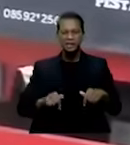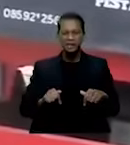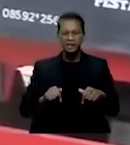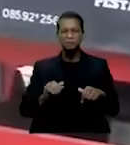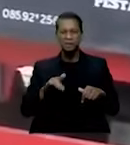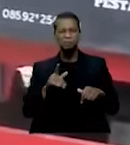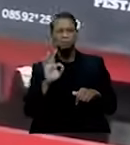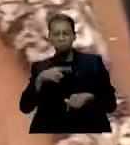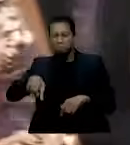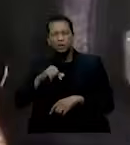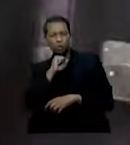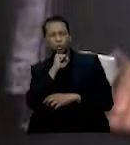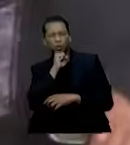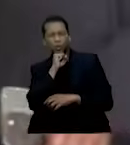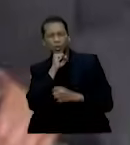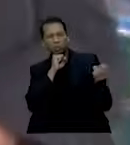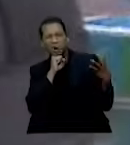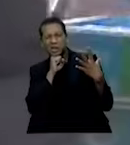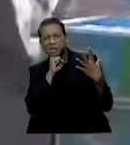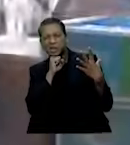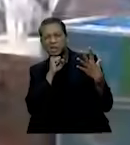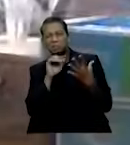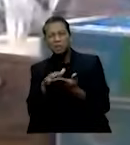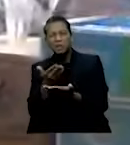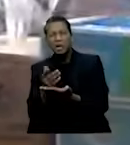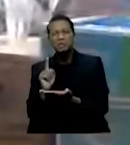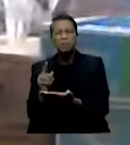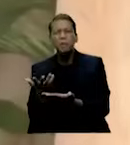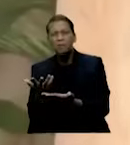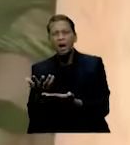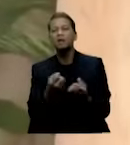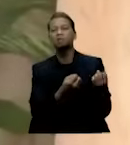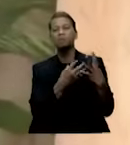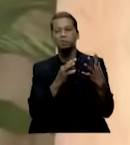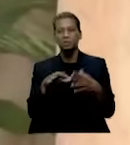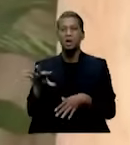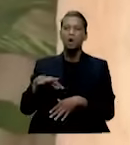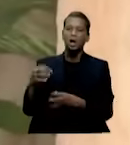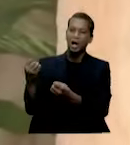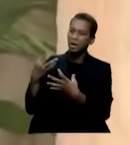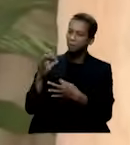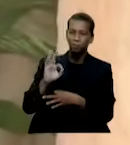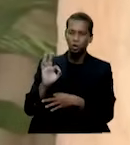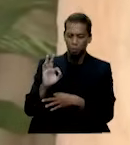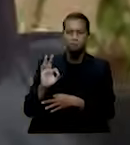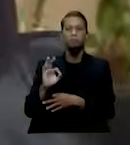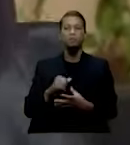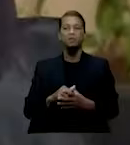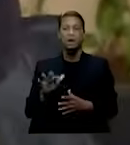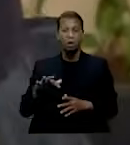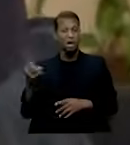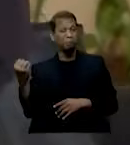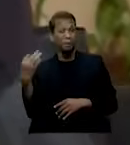penyebab pasti dari meninggalnya Marissa Haque itu sendiri, baik dari pihak keluarga, karena dari pihak keluarga hanya menyampaikan bahwa Marissa